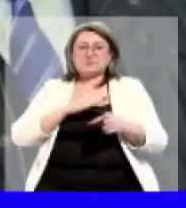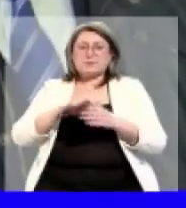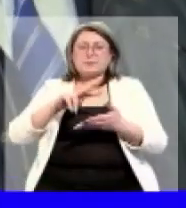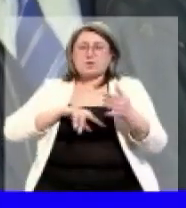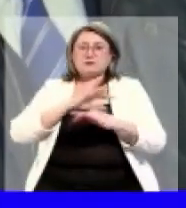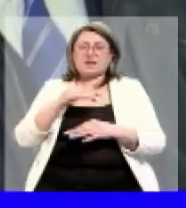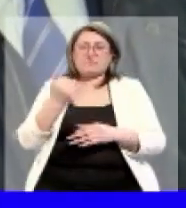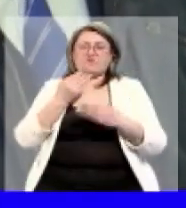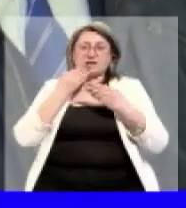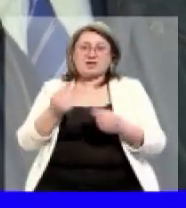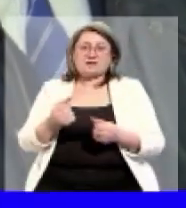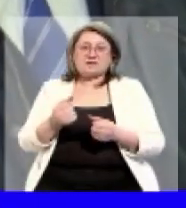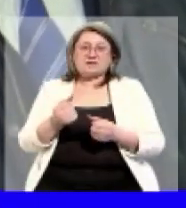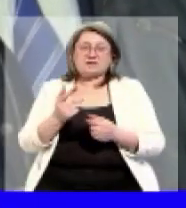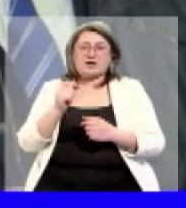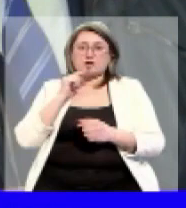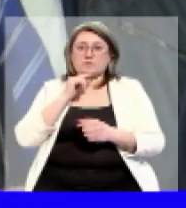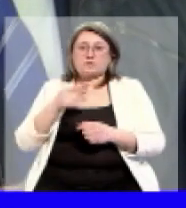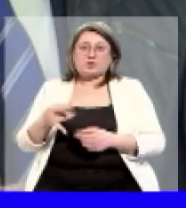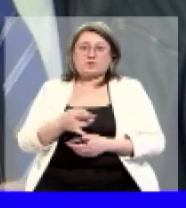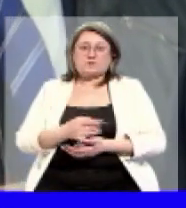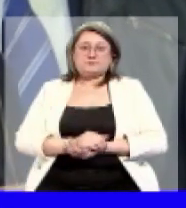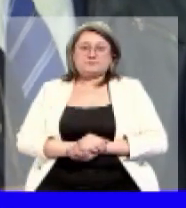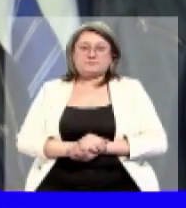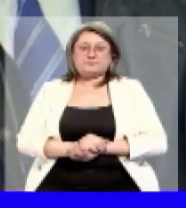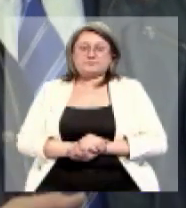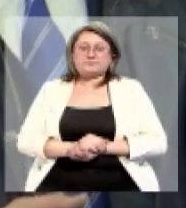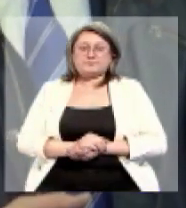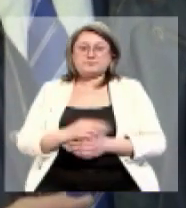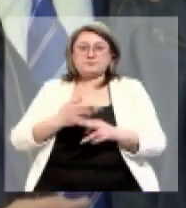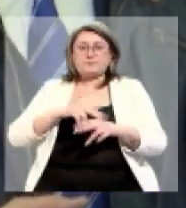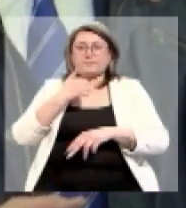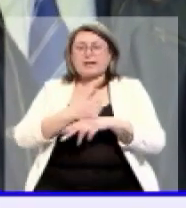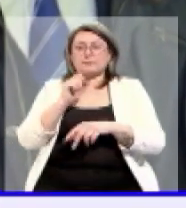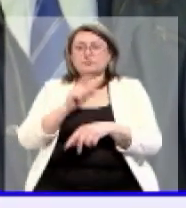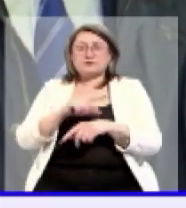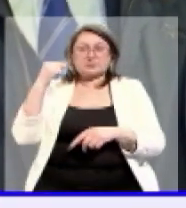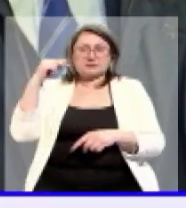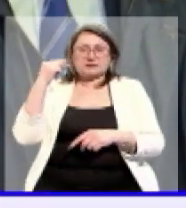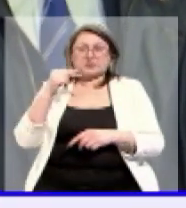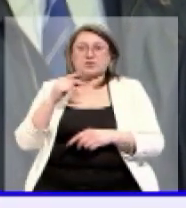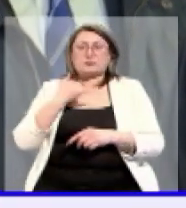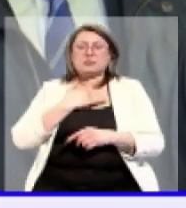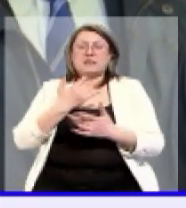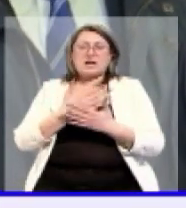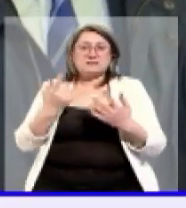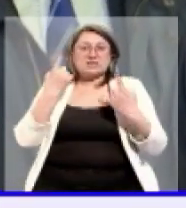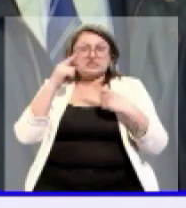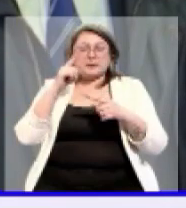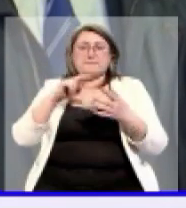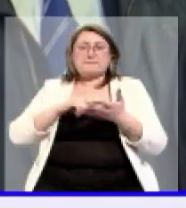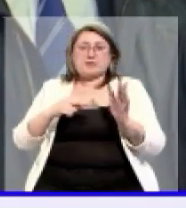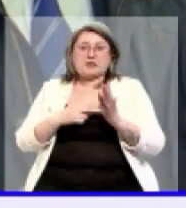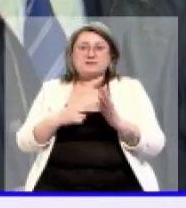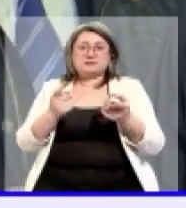В целом здесь у нас очень динамичное развитие. Бұл президенттің басты тапсырмасы. Біздің өндіріске қатысты әртүрлі